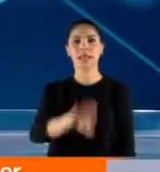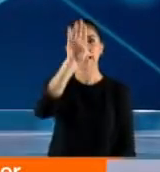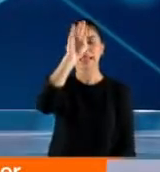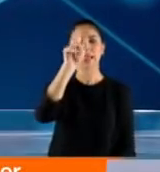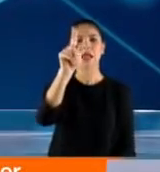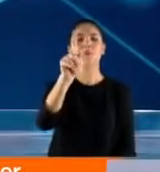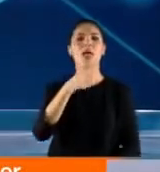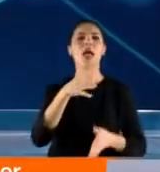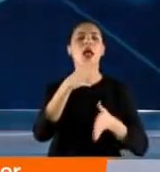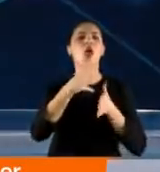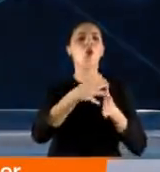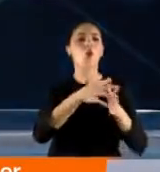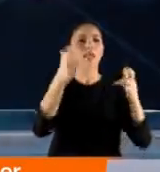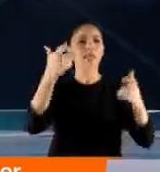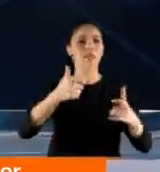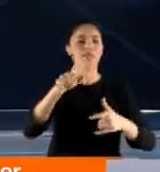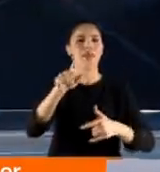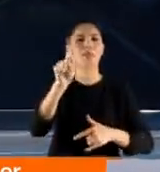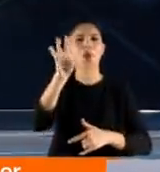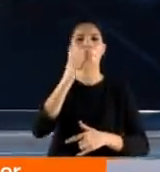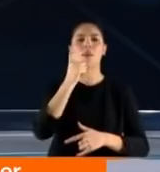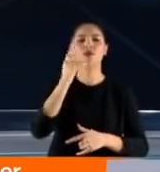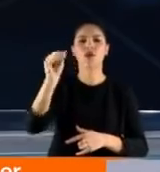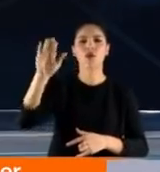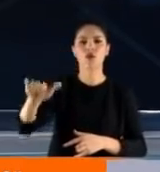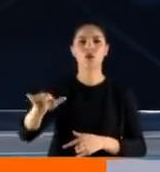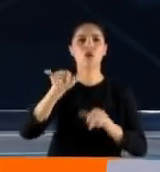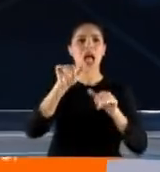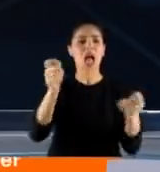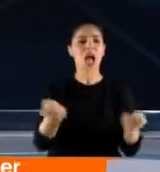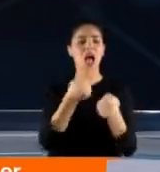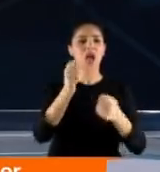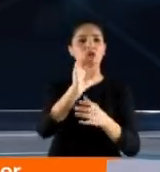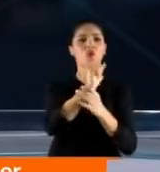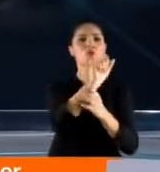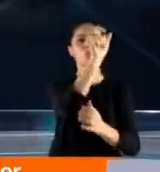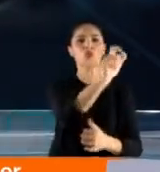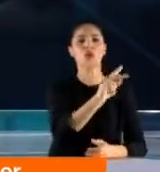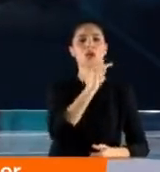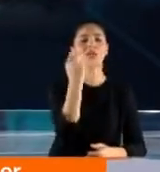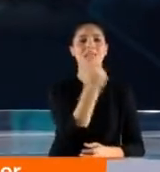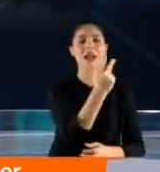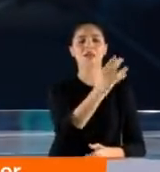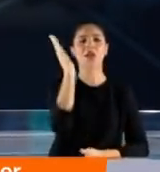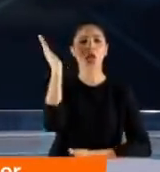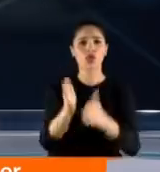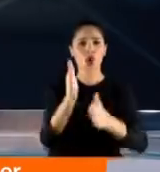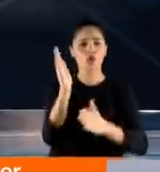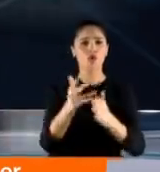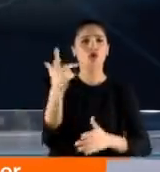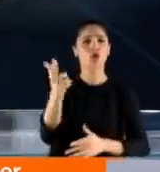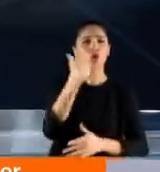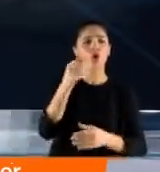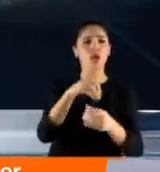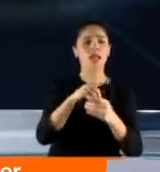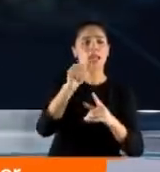İstanbul'da bir imalathanede çıraklık yapan 15 yaşında bir çocuğun aynı iş yerindeki ustabaşı tarafından dövüldüğü görüntülerle ilgili